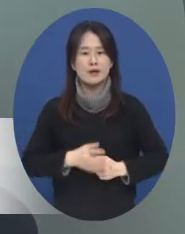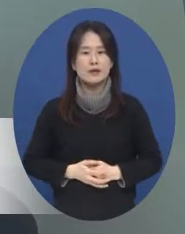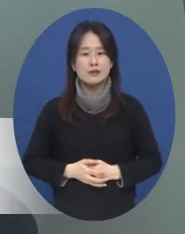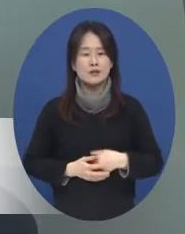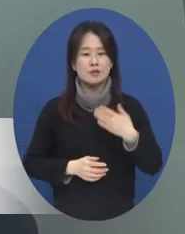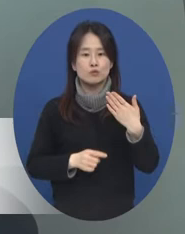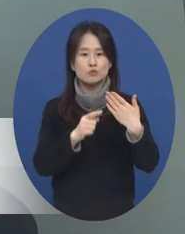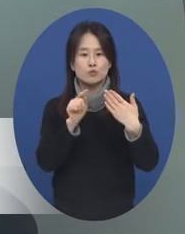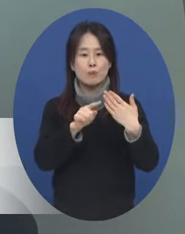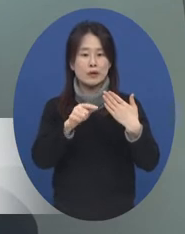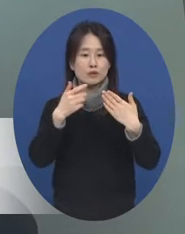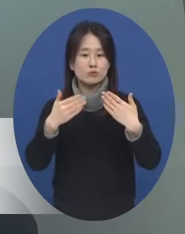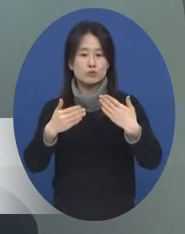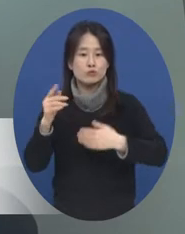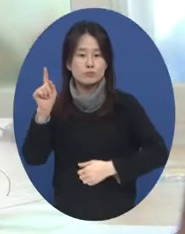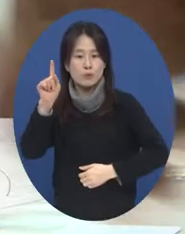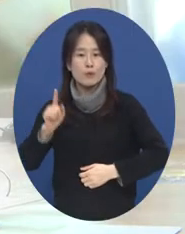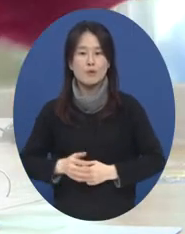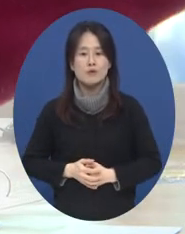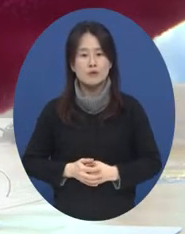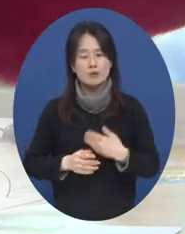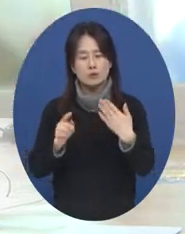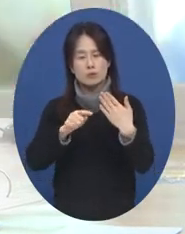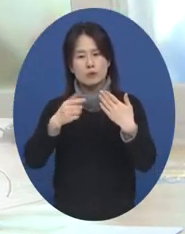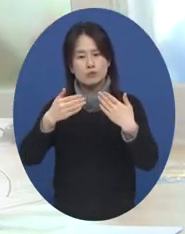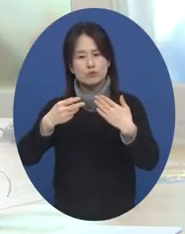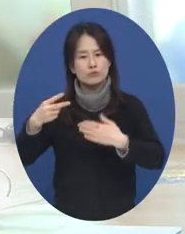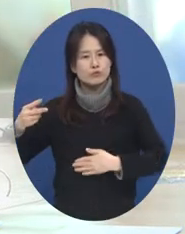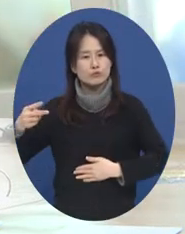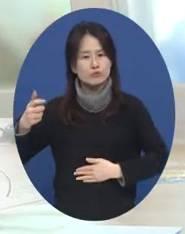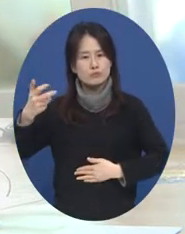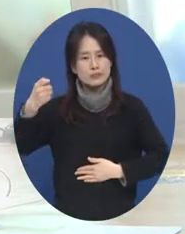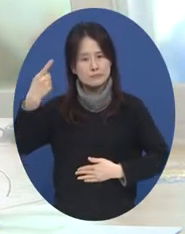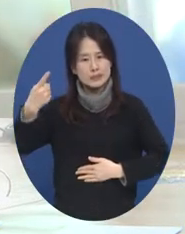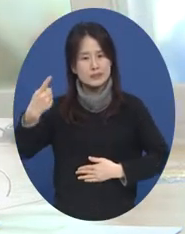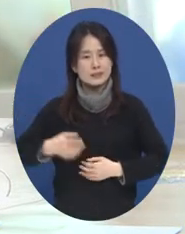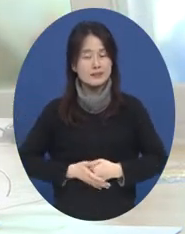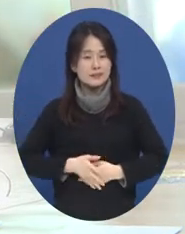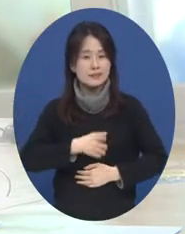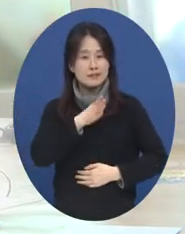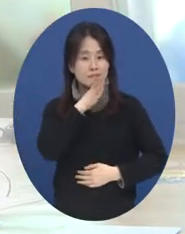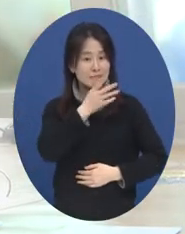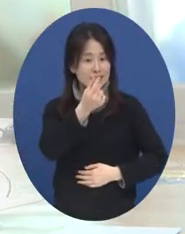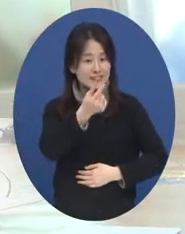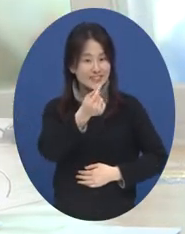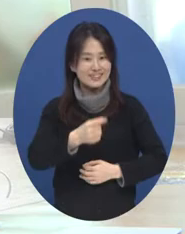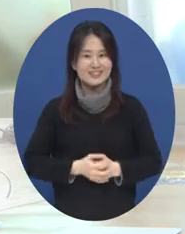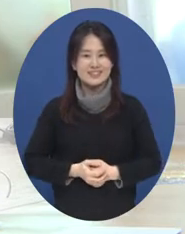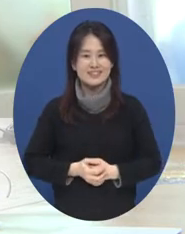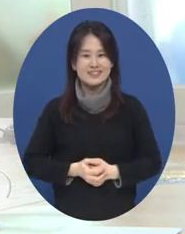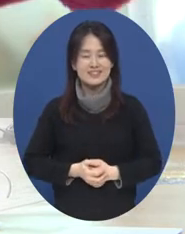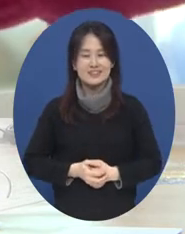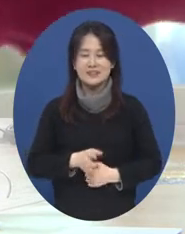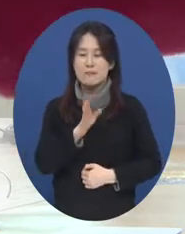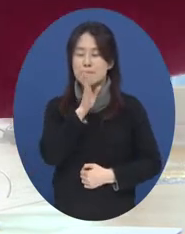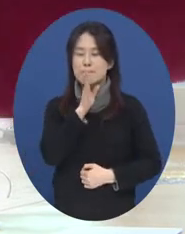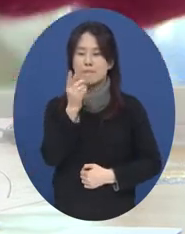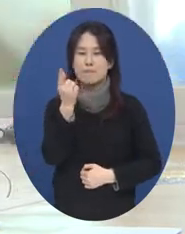쑥 사기꾼 인 구파 기구는 팔수 미연 맞았지